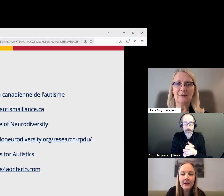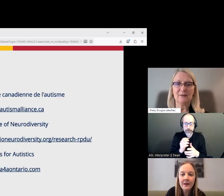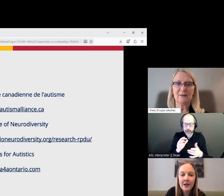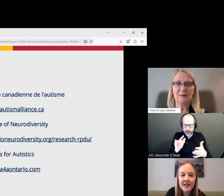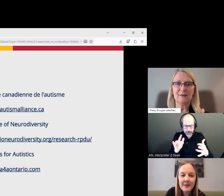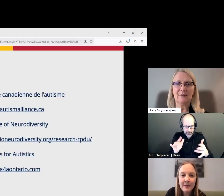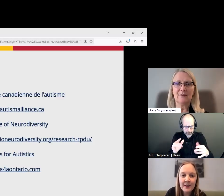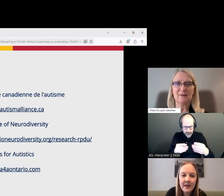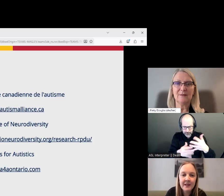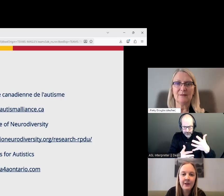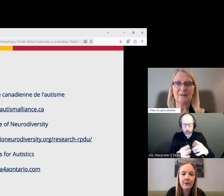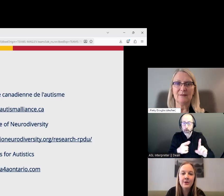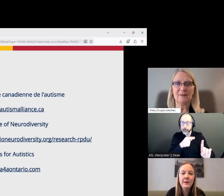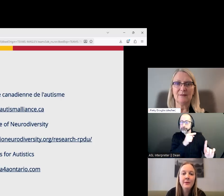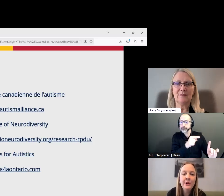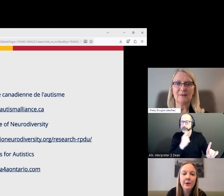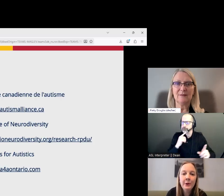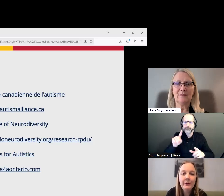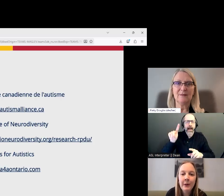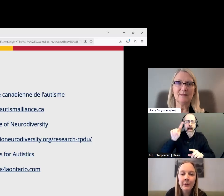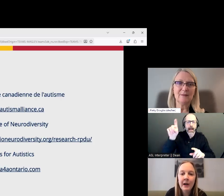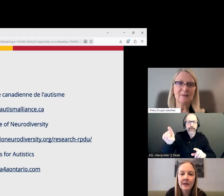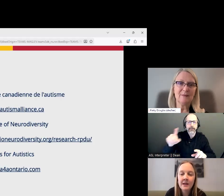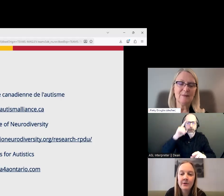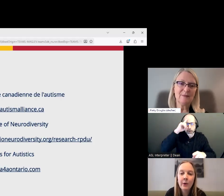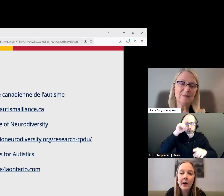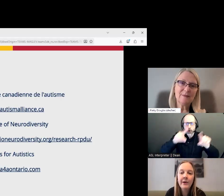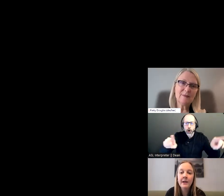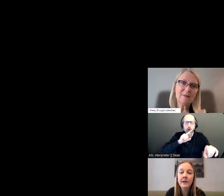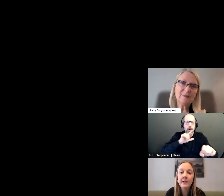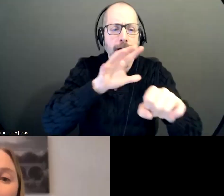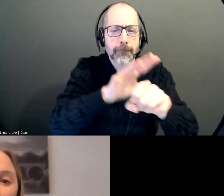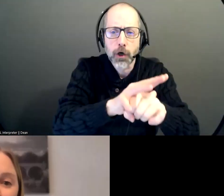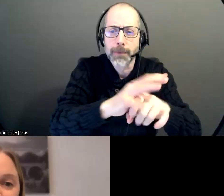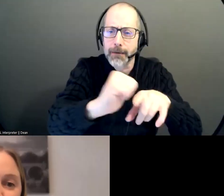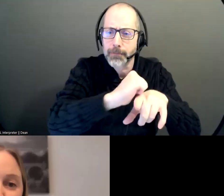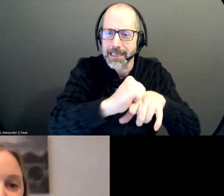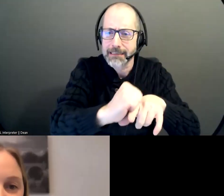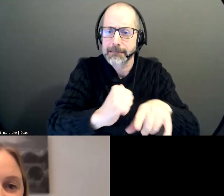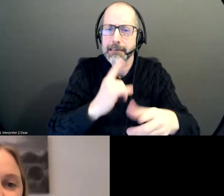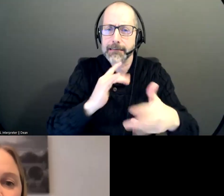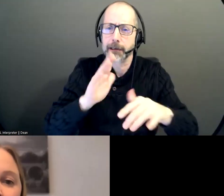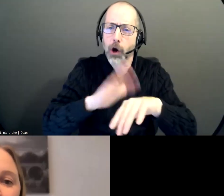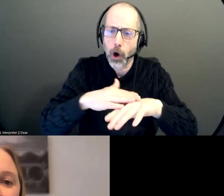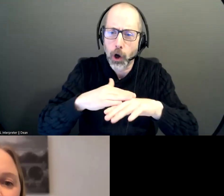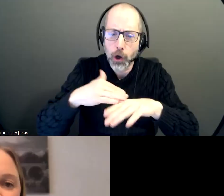à vos an questions. audience member said, you described Alors, quelqu'un neuroaffirming dit, practice vous as avez requiring an décrit ongoing les relational process pratiques of comme étant unlearning un deficit